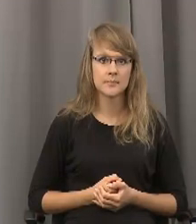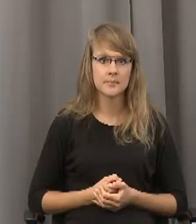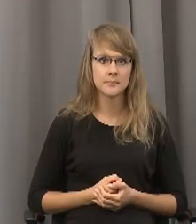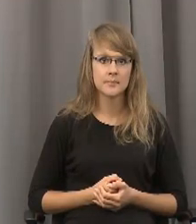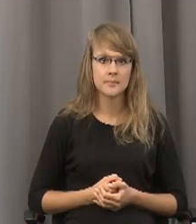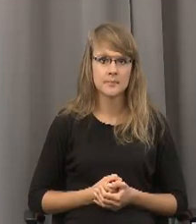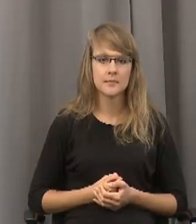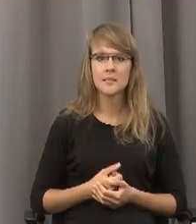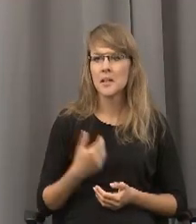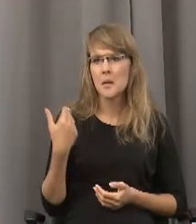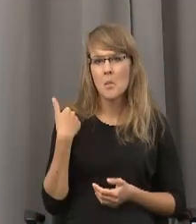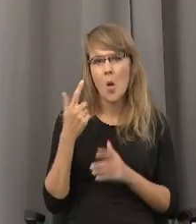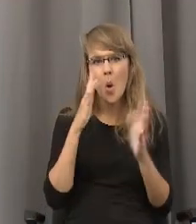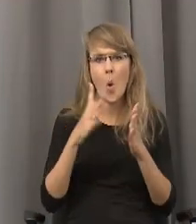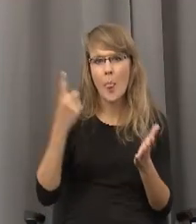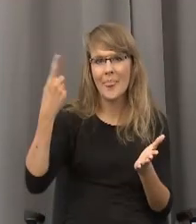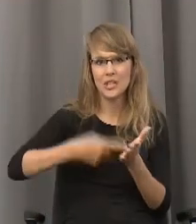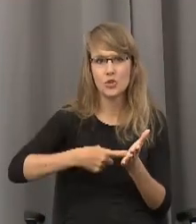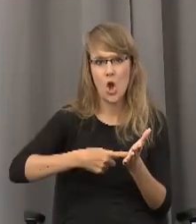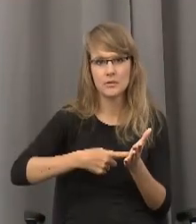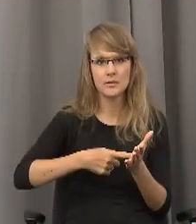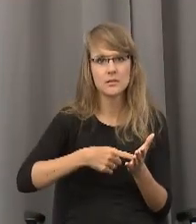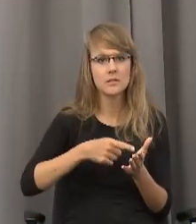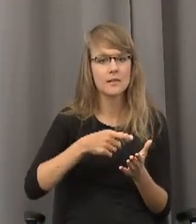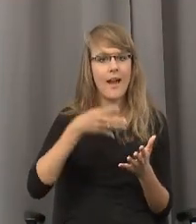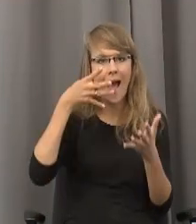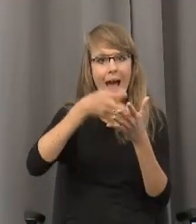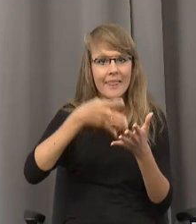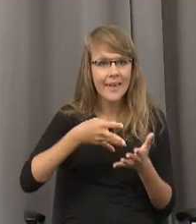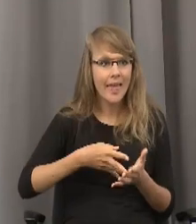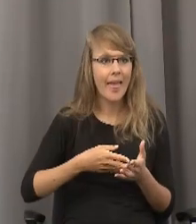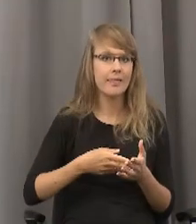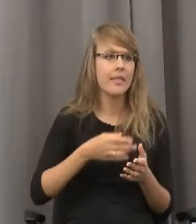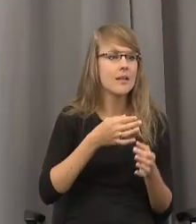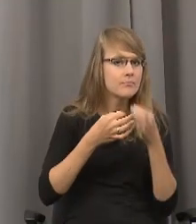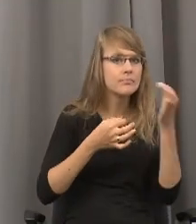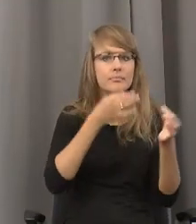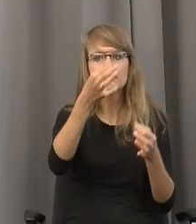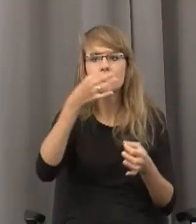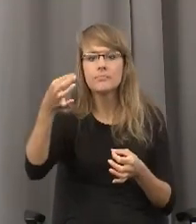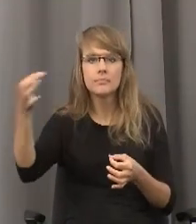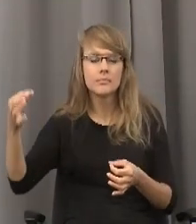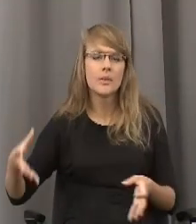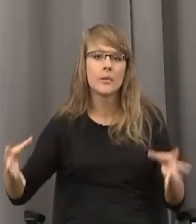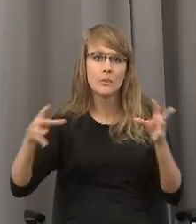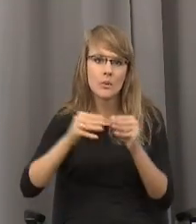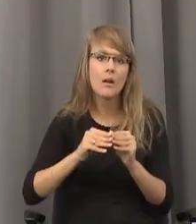Tych ankiet było prawie 1000, więc już próbka taka, która daje wyobrażenie o